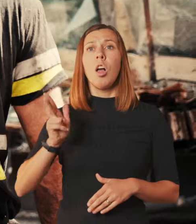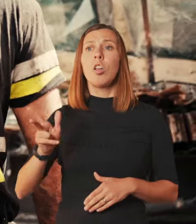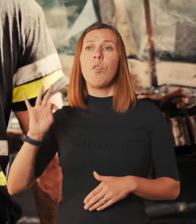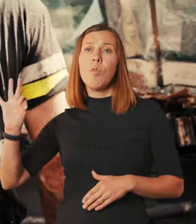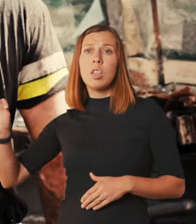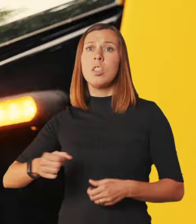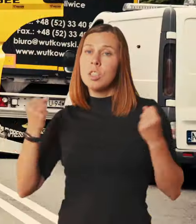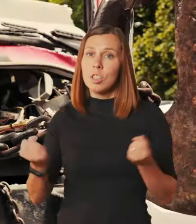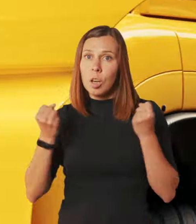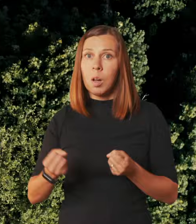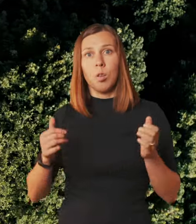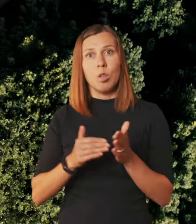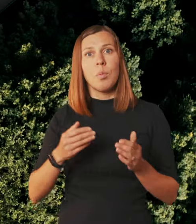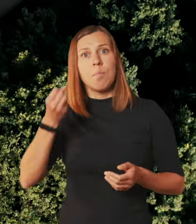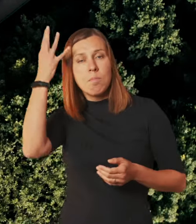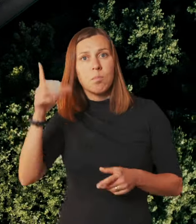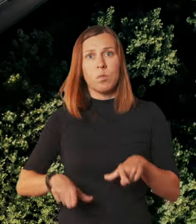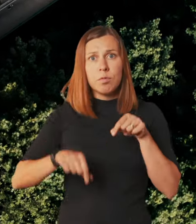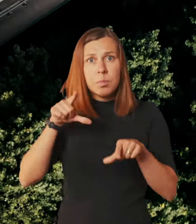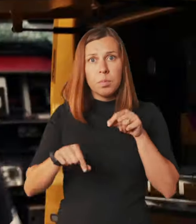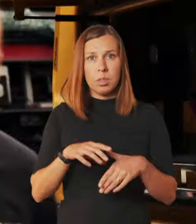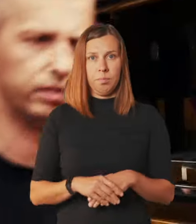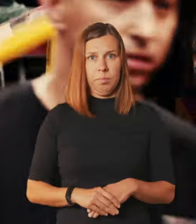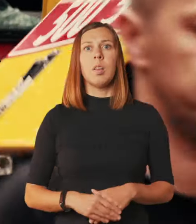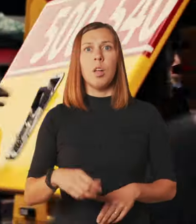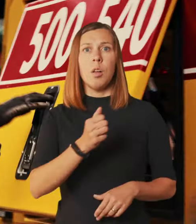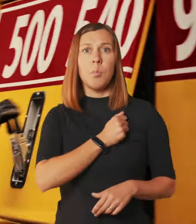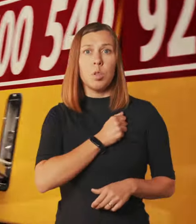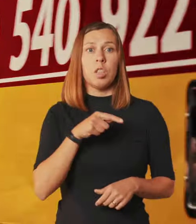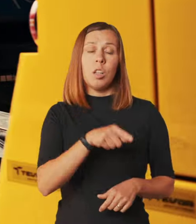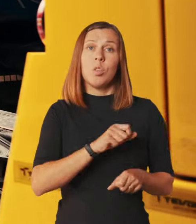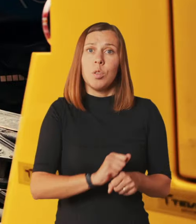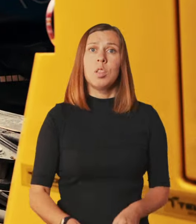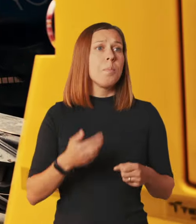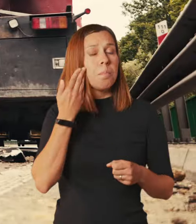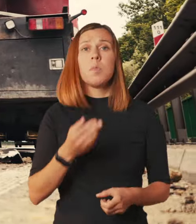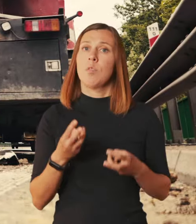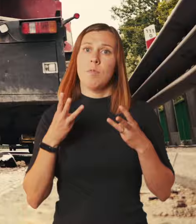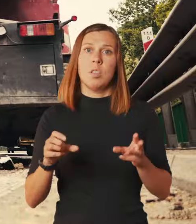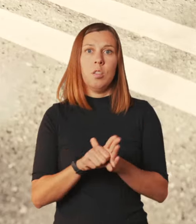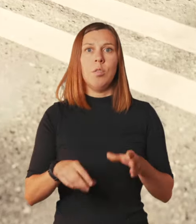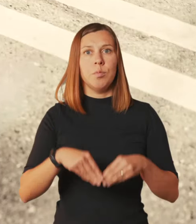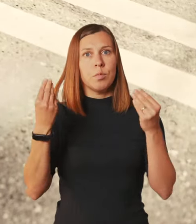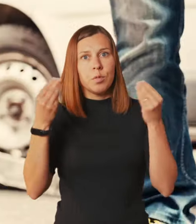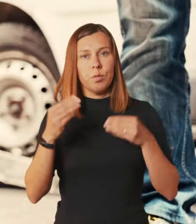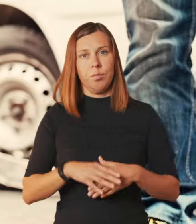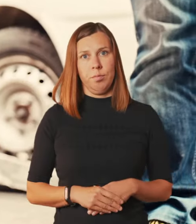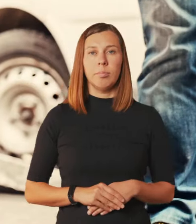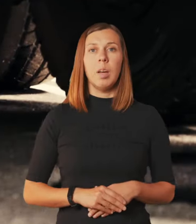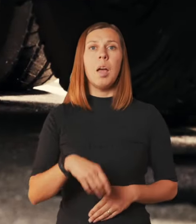klucz do wszystkiego tak naprawdę to jest systematyczność, ciężka praca. Prowadząc działalność też trzeba patrzeć, z jakich narzędzi się korzysta i wybierać je